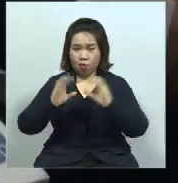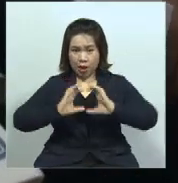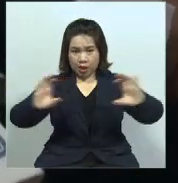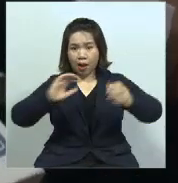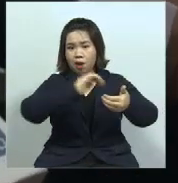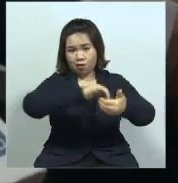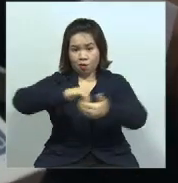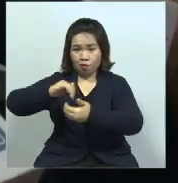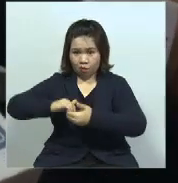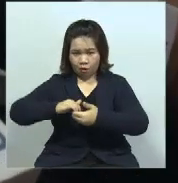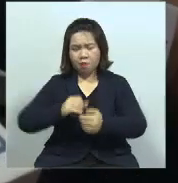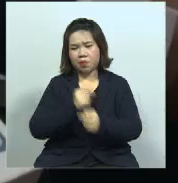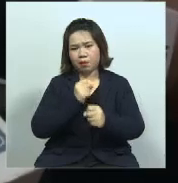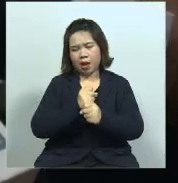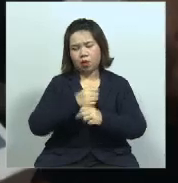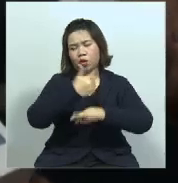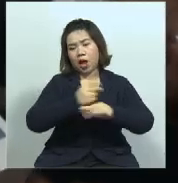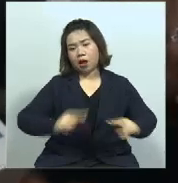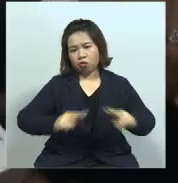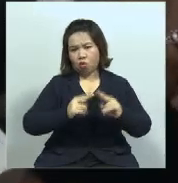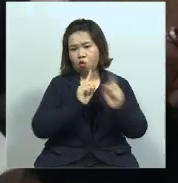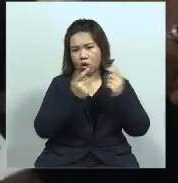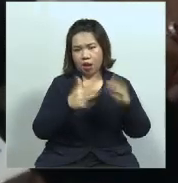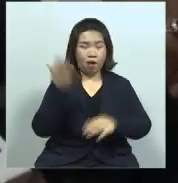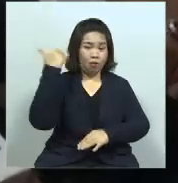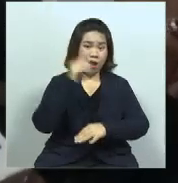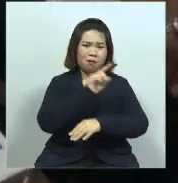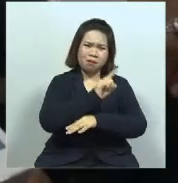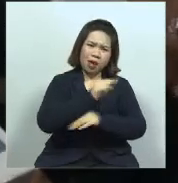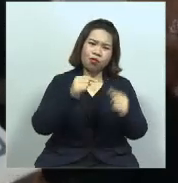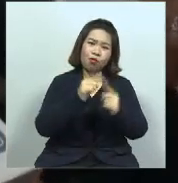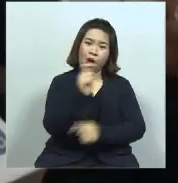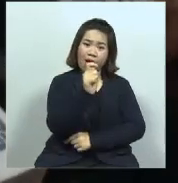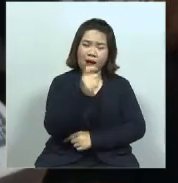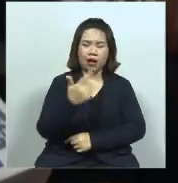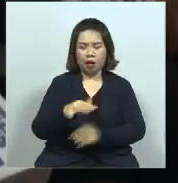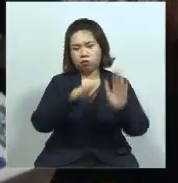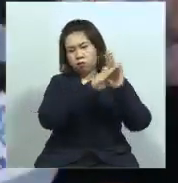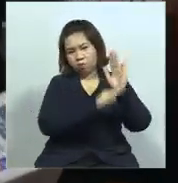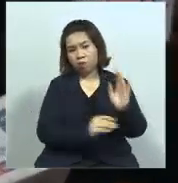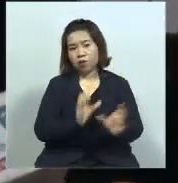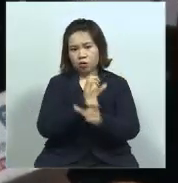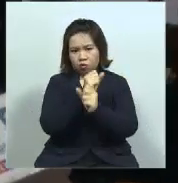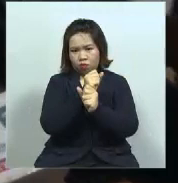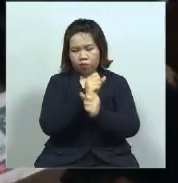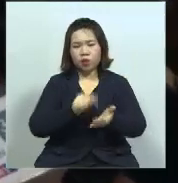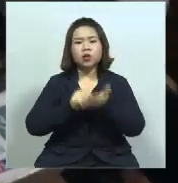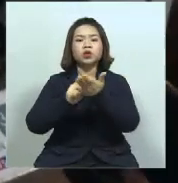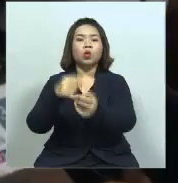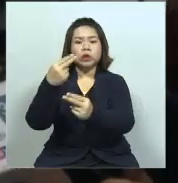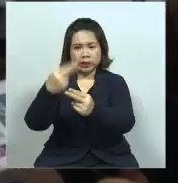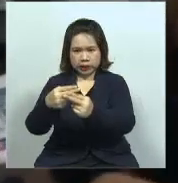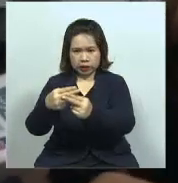ในการจัดตั้งคณะรัฐมนตรีเป็นที่เรียบร้อยแล้วตั้งแต่บ่ายวันอังคารซึ่งตามขั้นตอนเนี่ยหลังจากได้ข้อสรุปแล้วก็จะต้องส่งรายชื่อเหล่